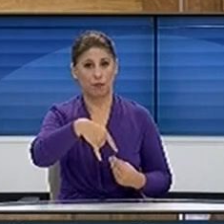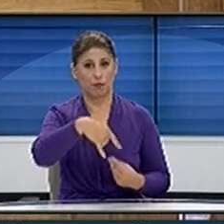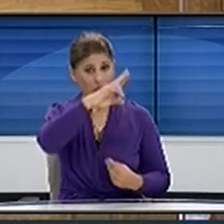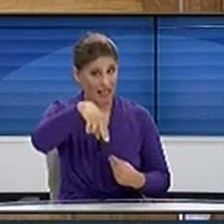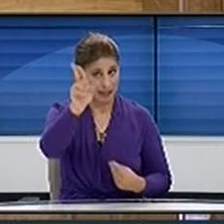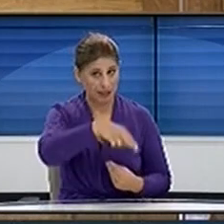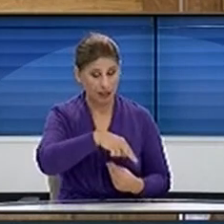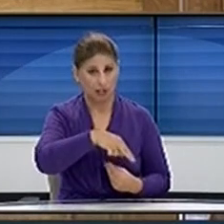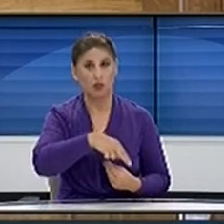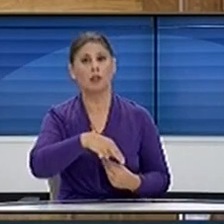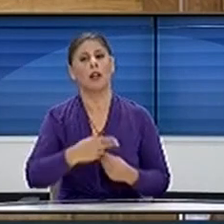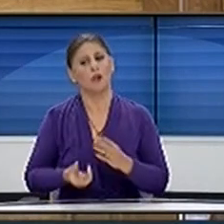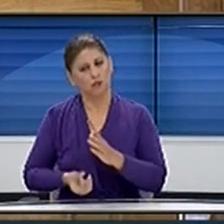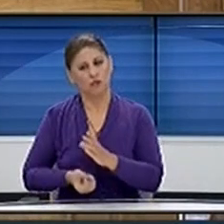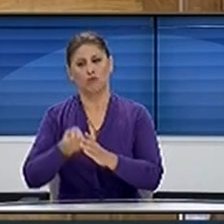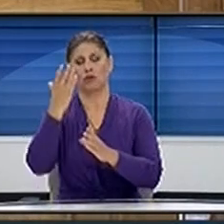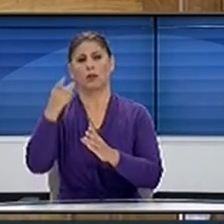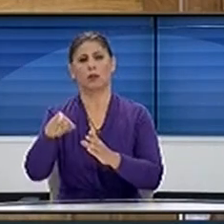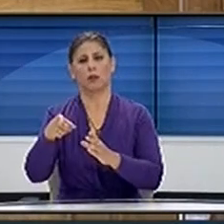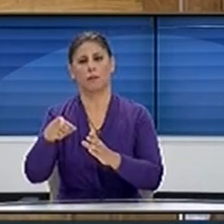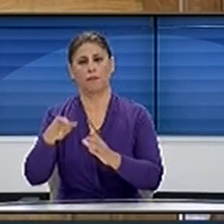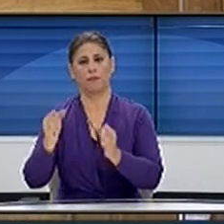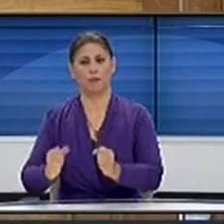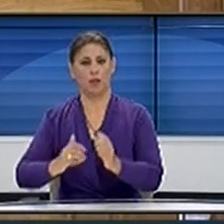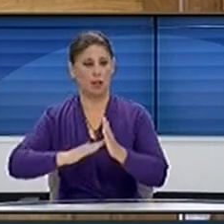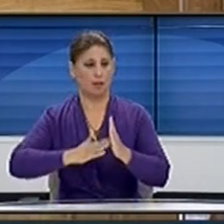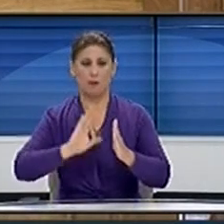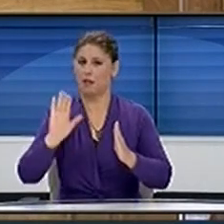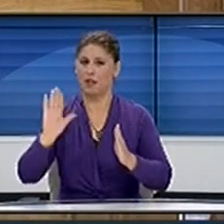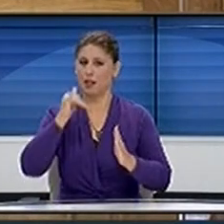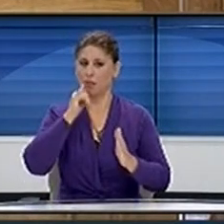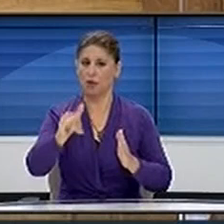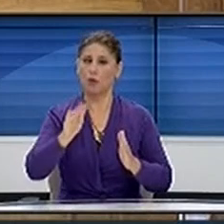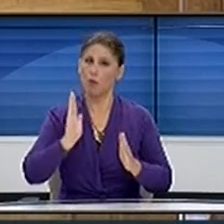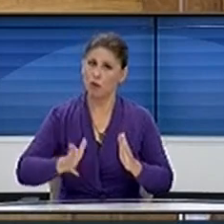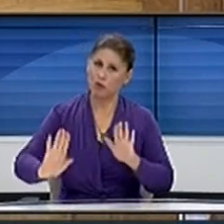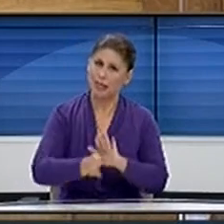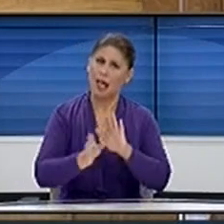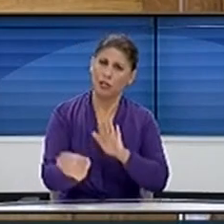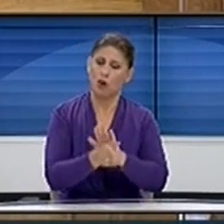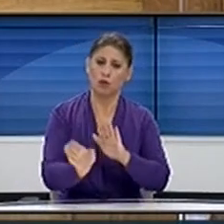μαζί θα καταργηθούν όλες οι οργανικές θέσεις, οι υπάλληλοι δεν θα προστατεύονται από τη μονιμότητα και θα μπορούν να απολυθούν.